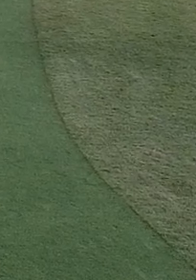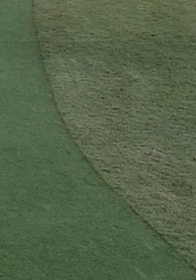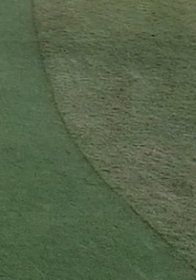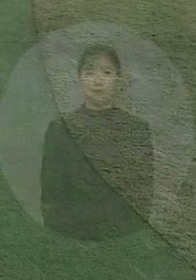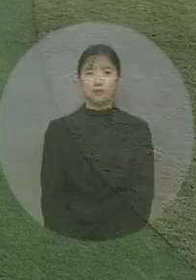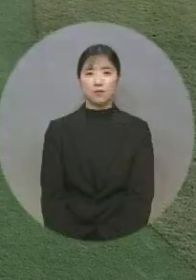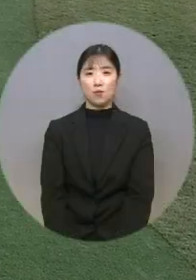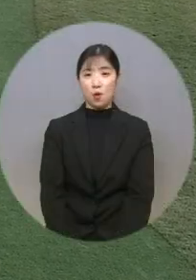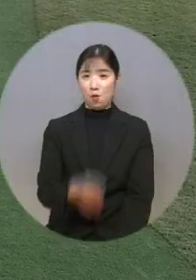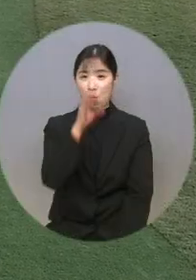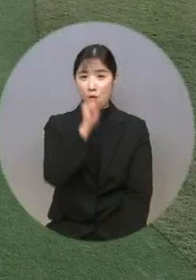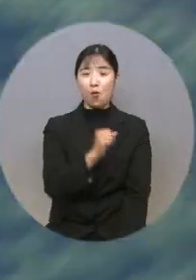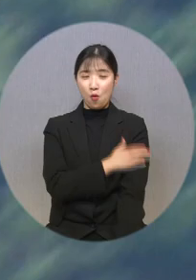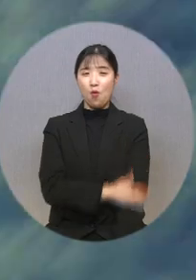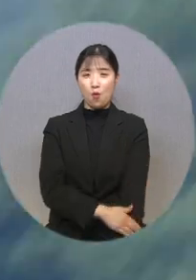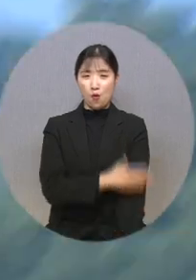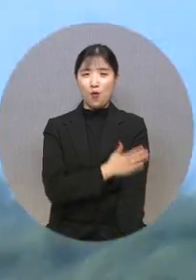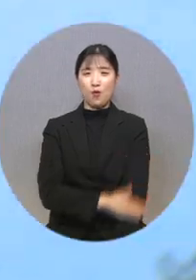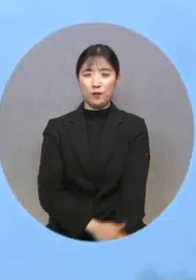굿샷.